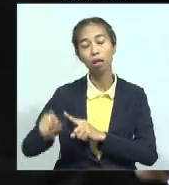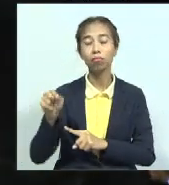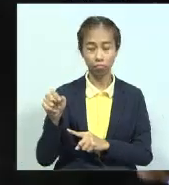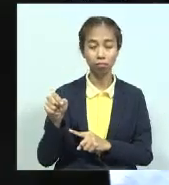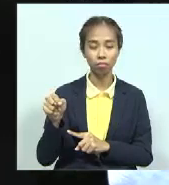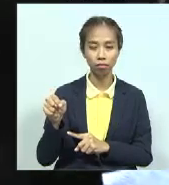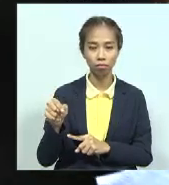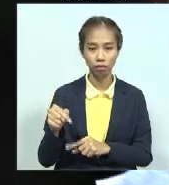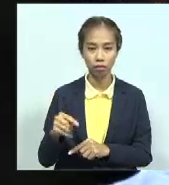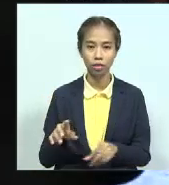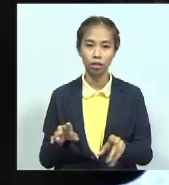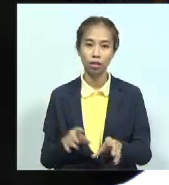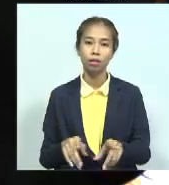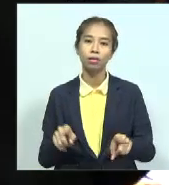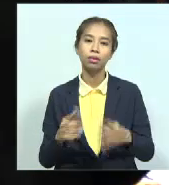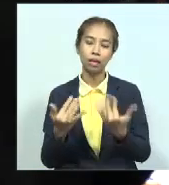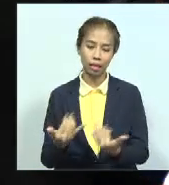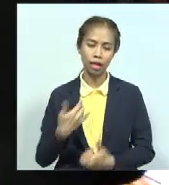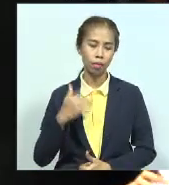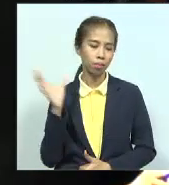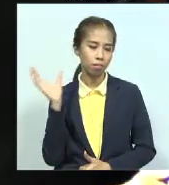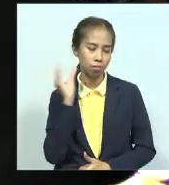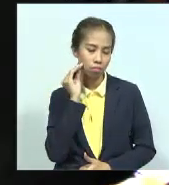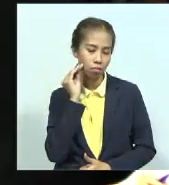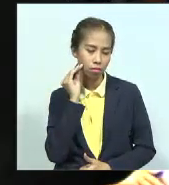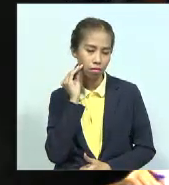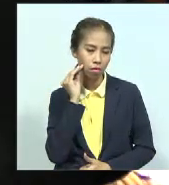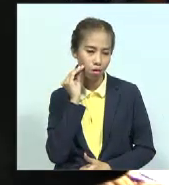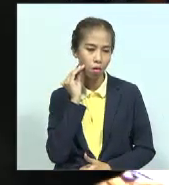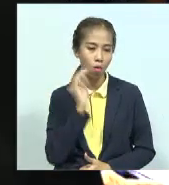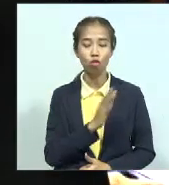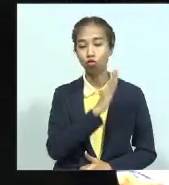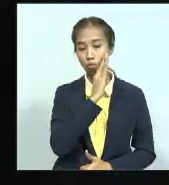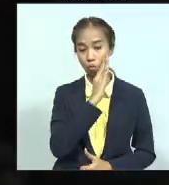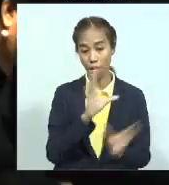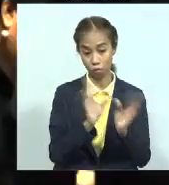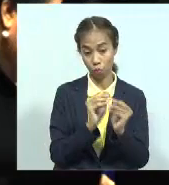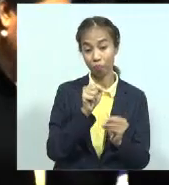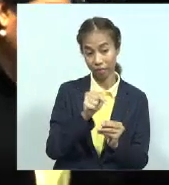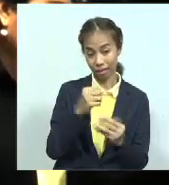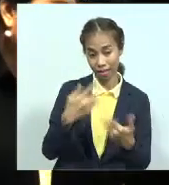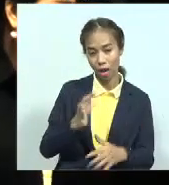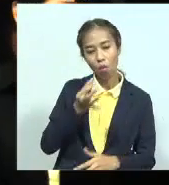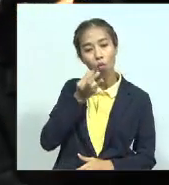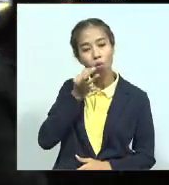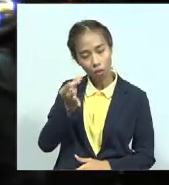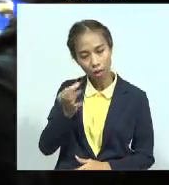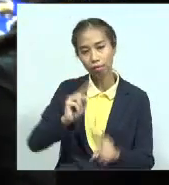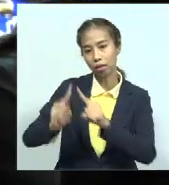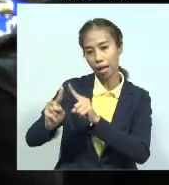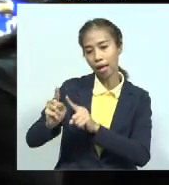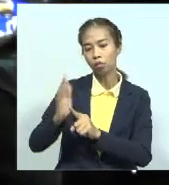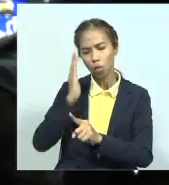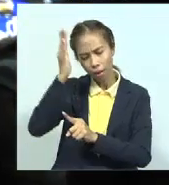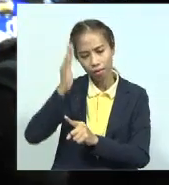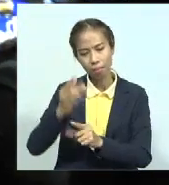ออะไรก็ตามเนี่ยฟังที่การประชุมที่นำเสนอบอกว่าถ้าหากว่ามีการเรื่องร้องเรียนแล้วอันไหนที่สามารถที่จะขยายผลได้นำมาเสน